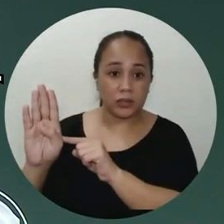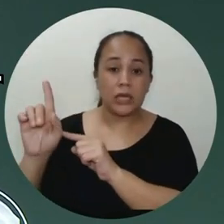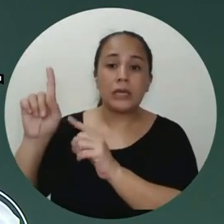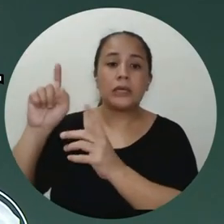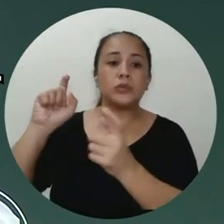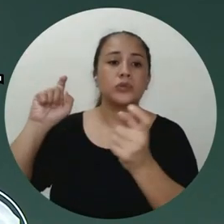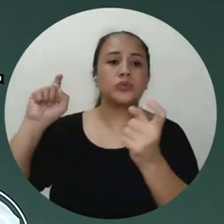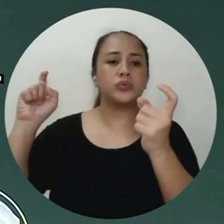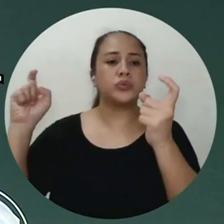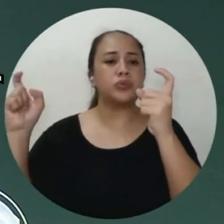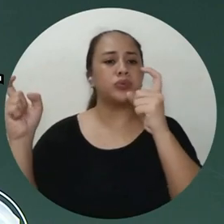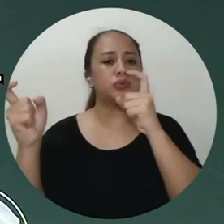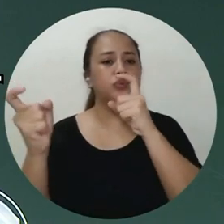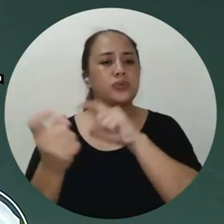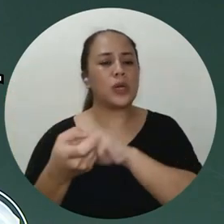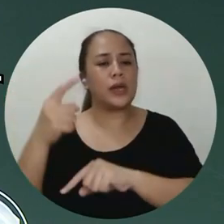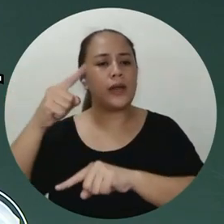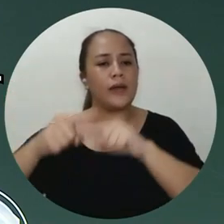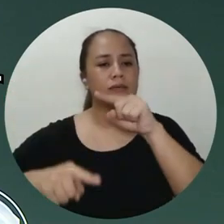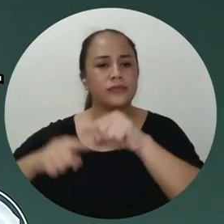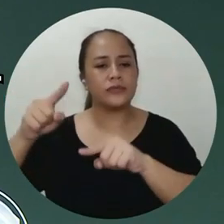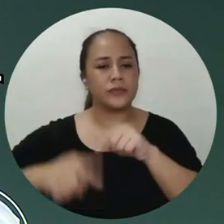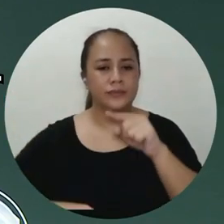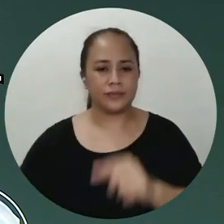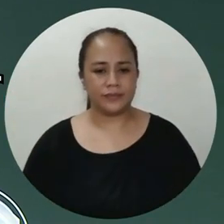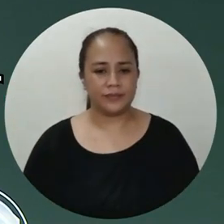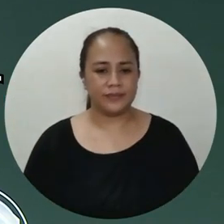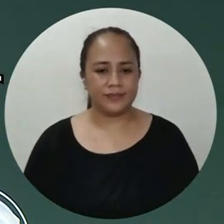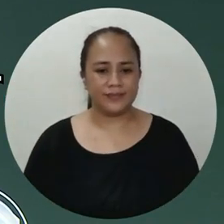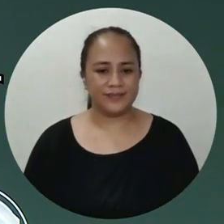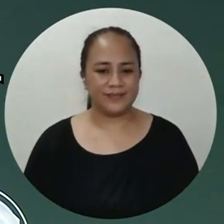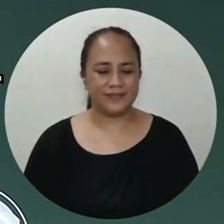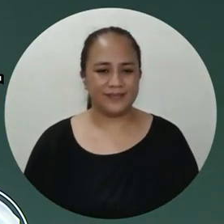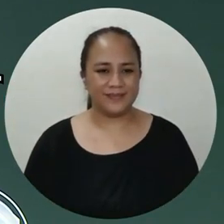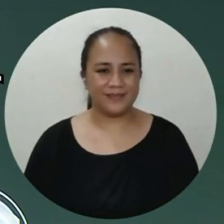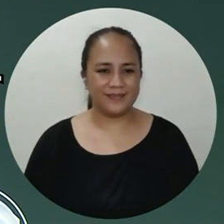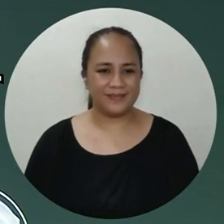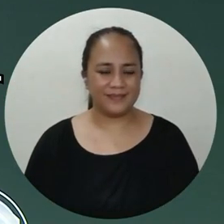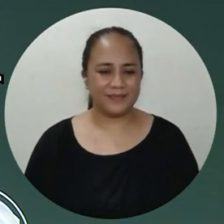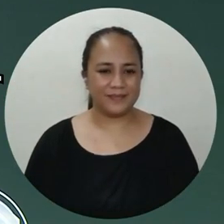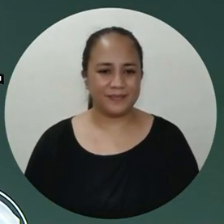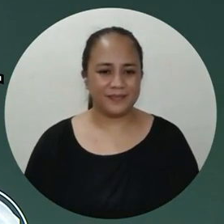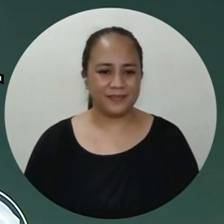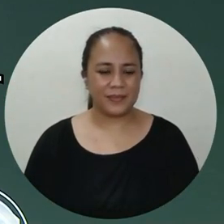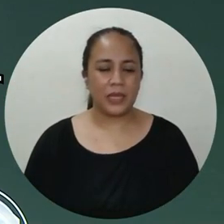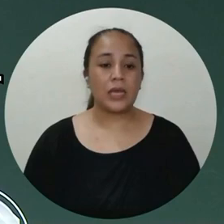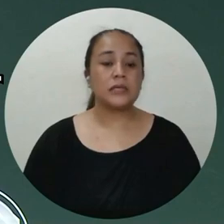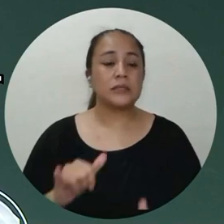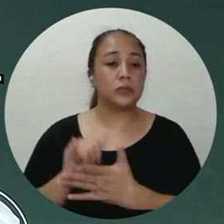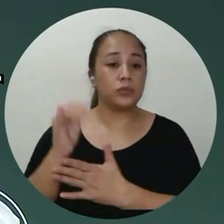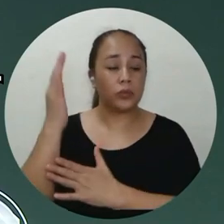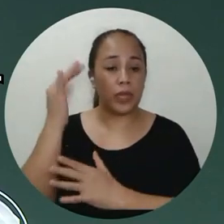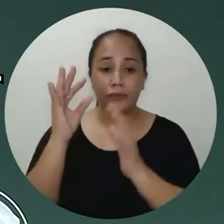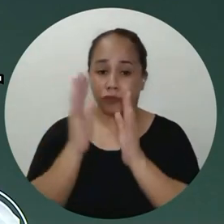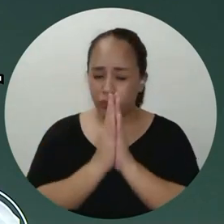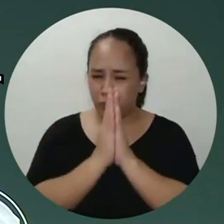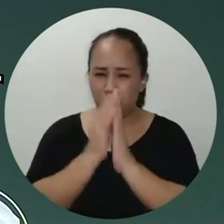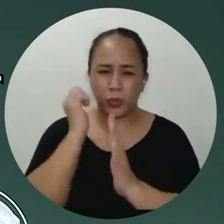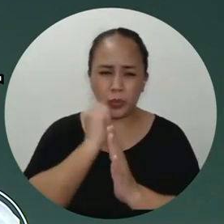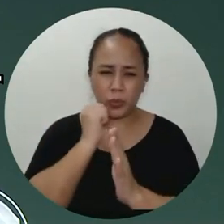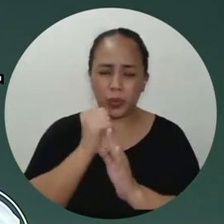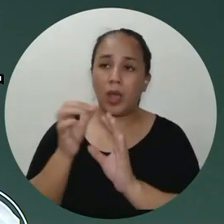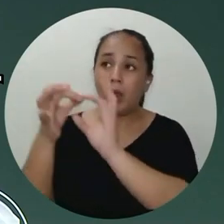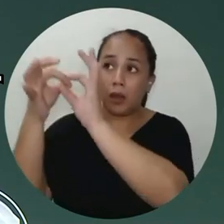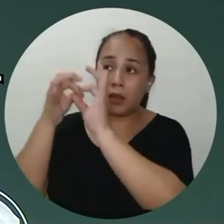그래서 기도를 많이 하면 하나님과 나와의 관계가 애정 관계가 된다. 그렇게 말했어요. And that's why if you pray a lot, then the relationship between you and